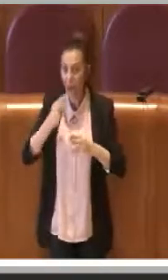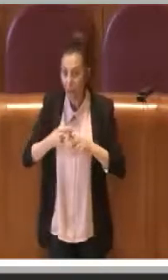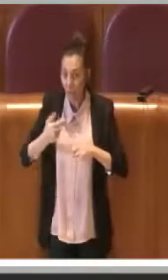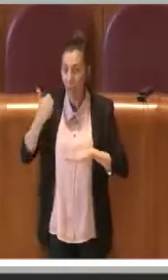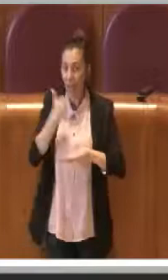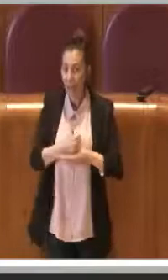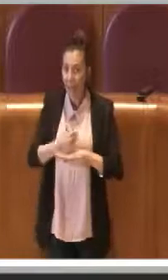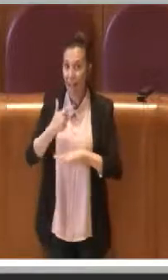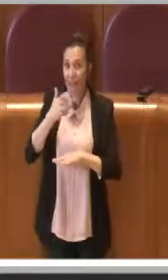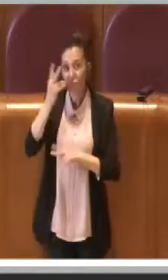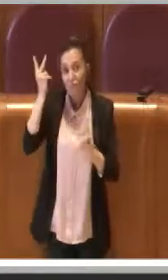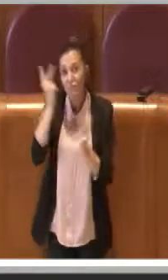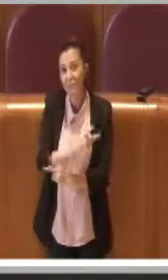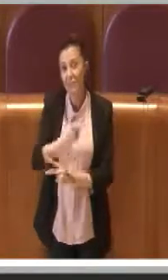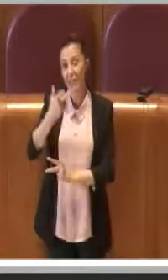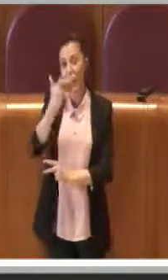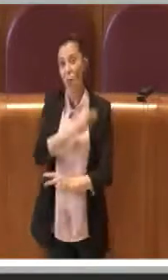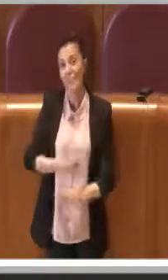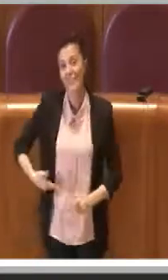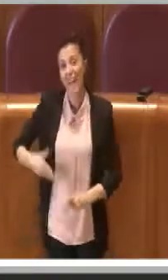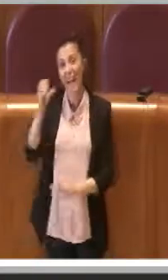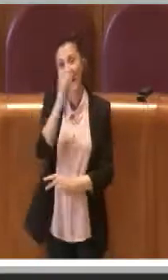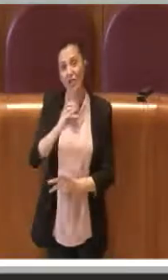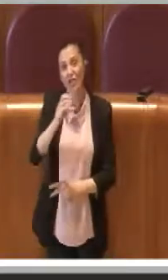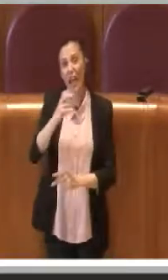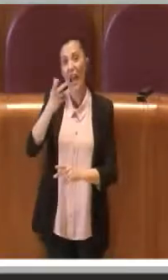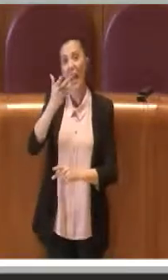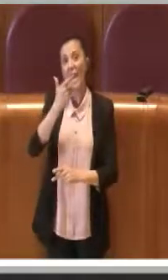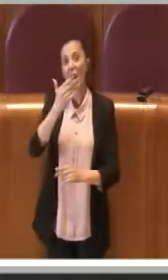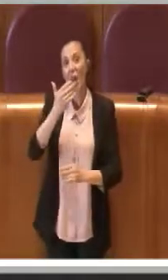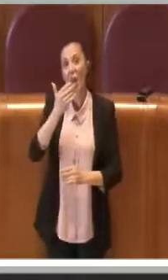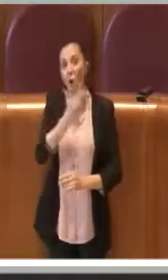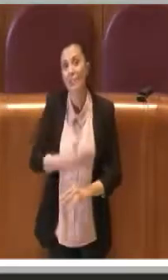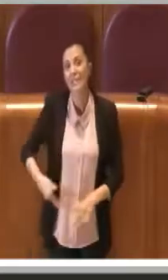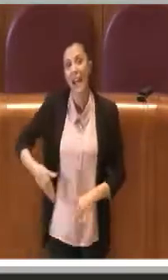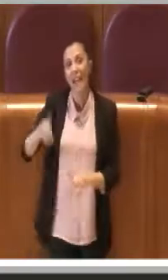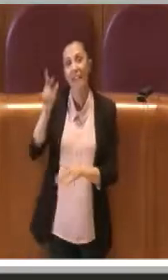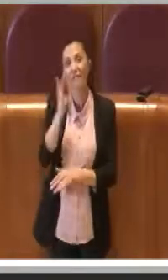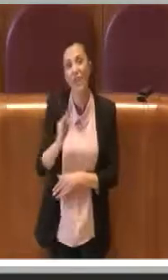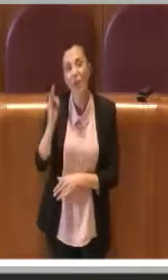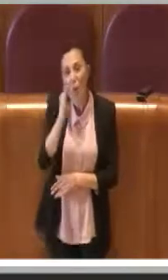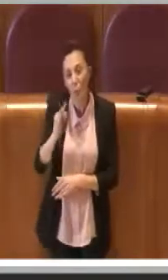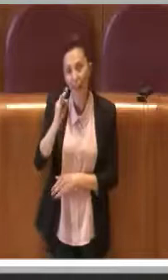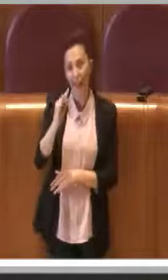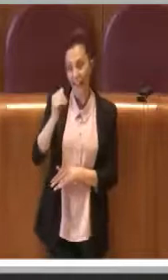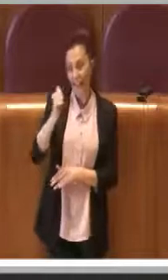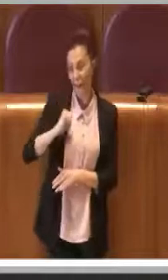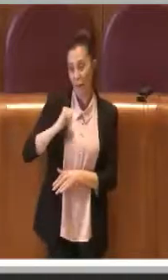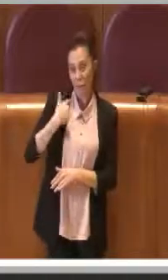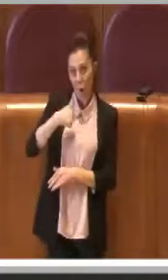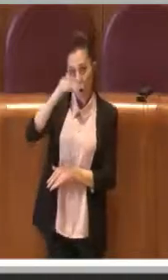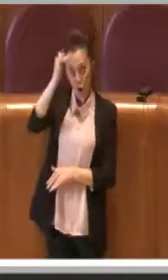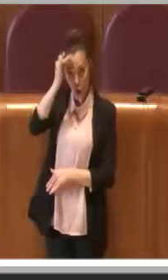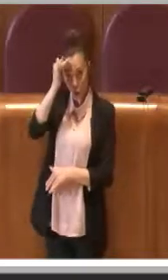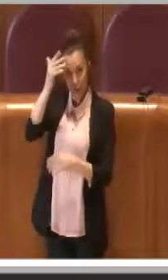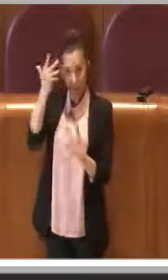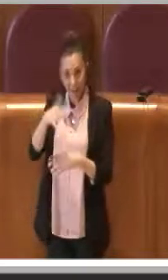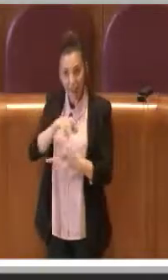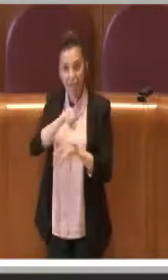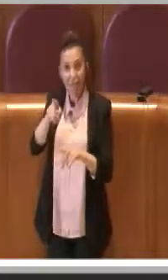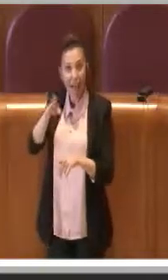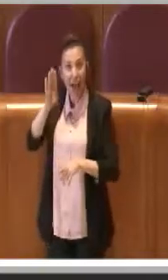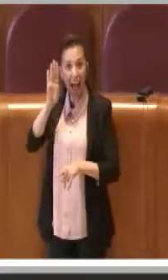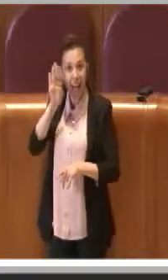un appello alla consigliera Celi, al consigliere Figliomeni, che prima insomma li ho sentiti, di stare